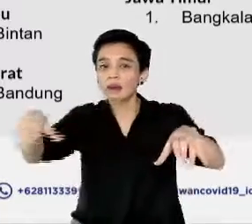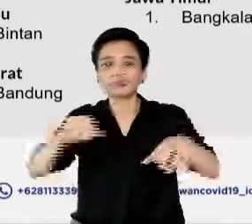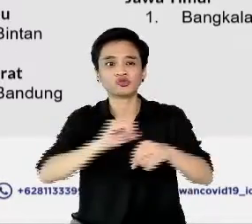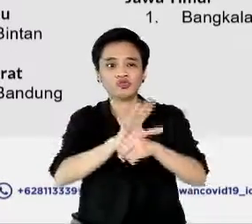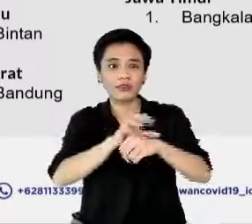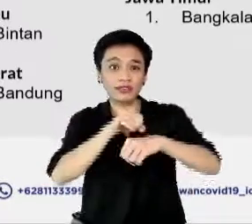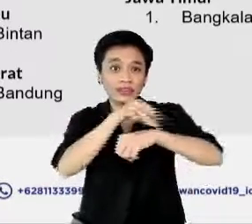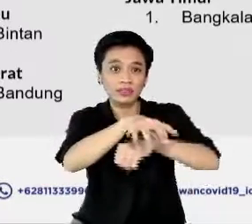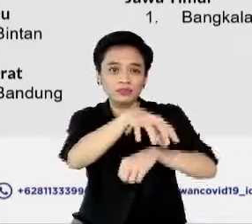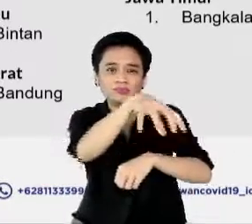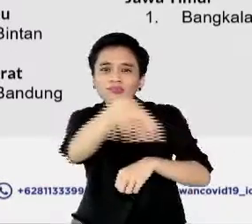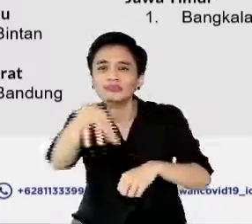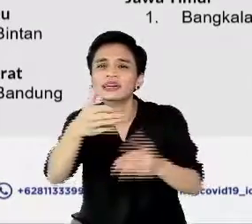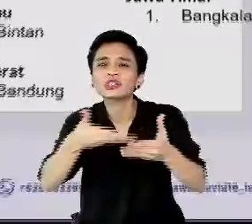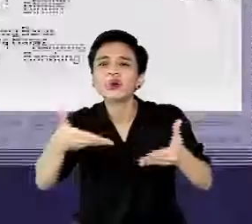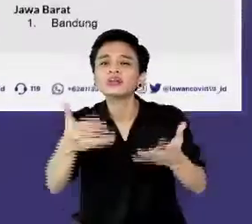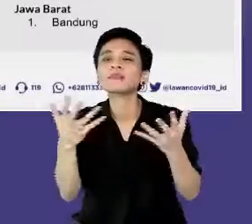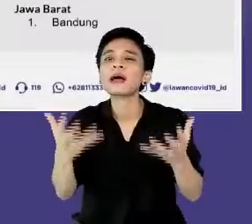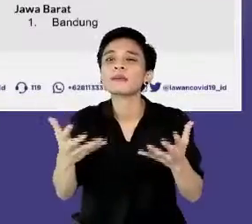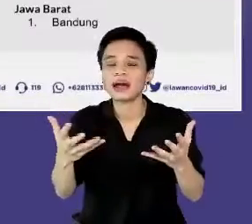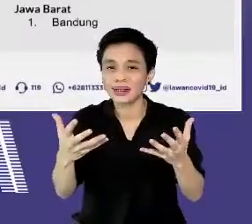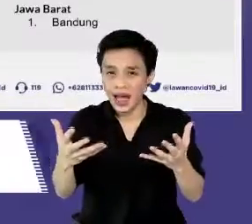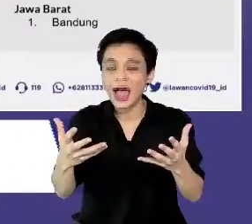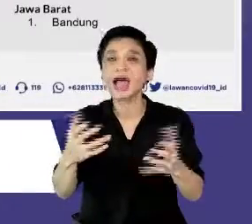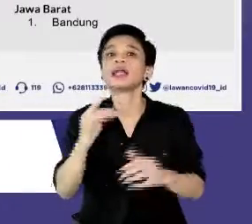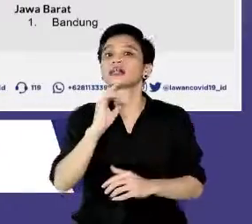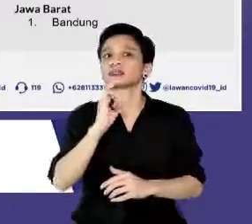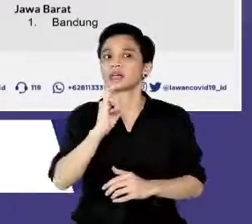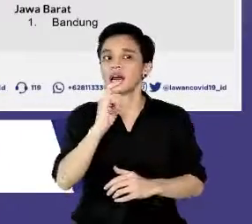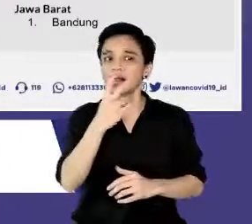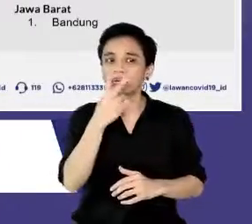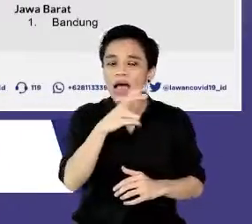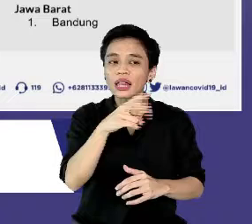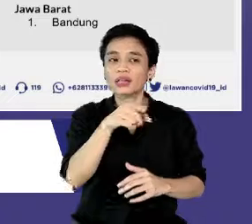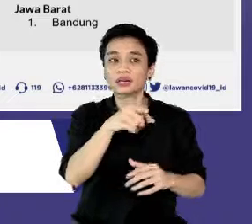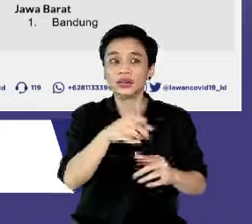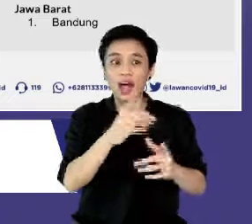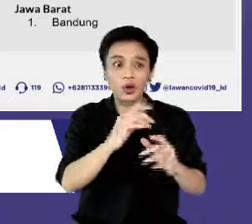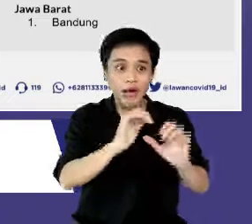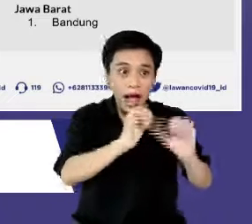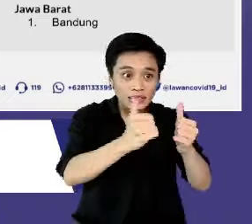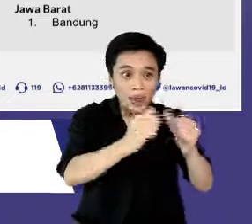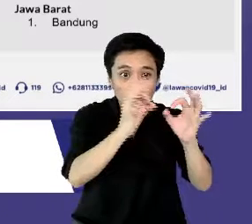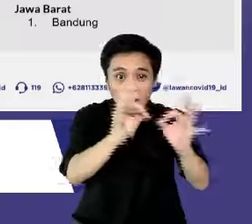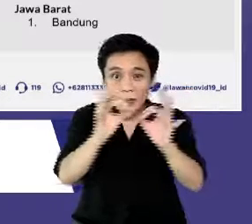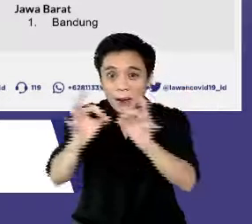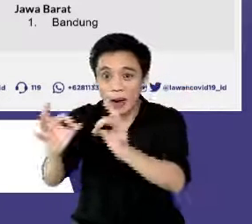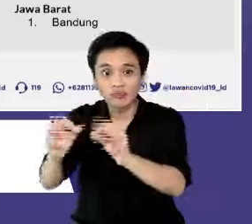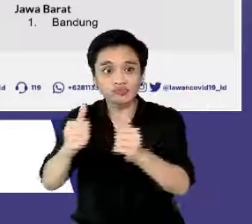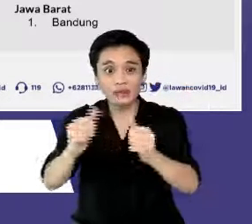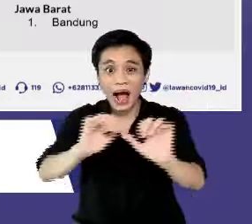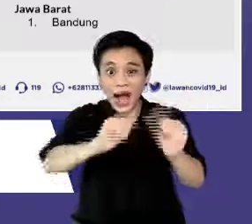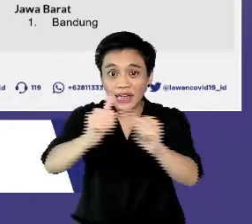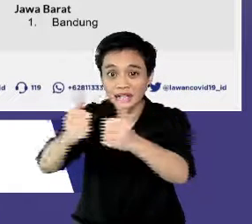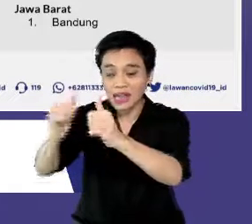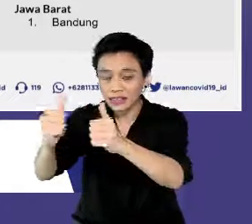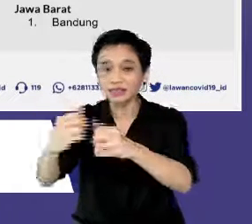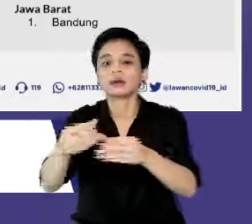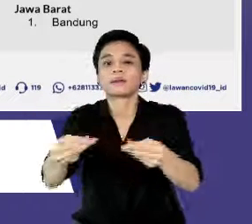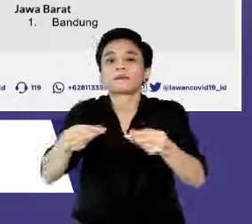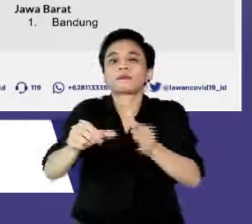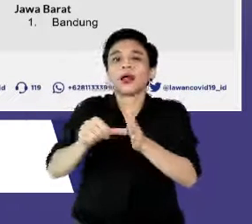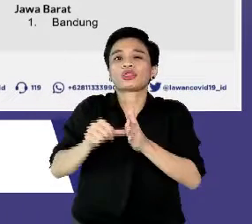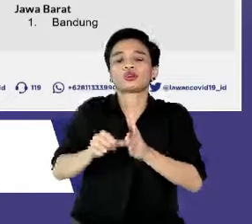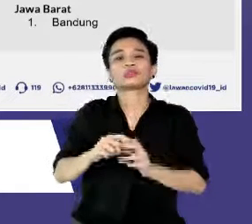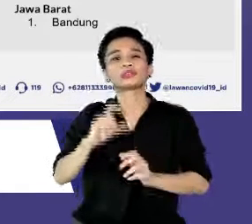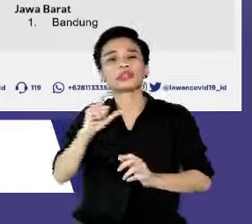dengan tujuan mempertahankan keakuratan dalam pengambilan kebijakan pengendalian konflik 19 lebih